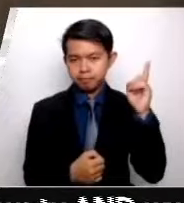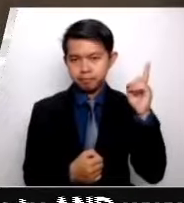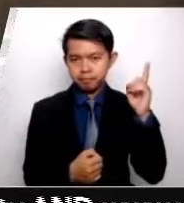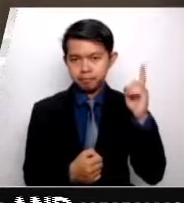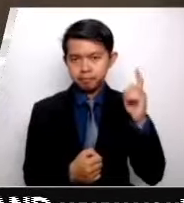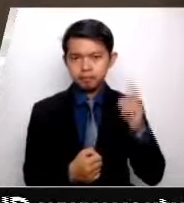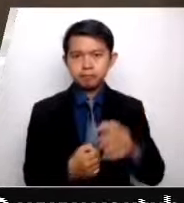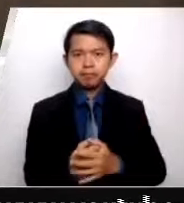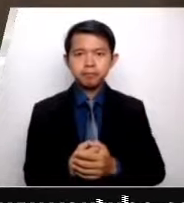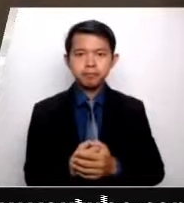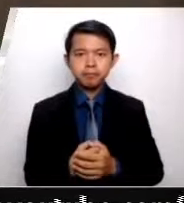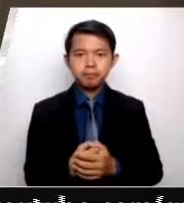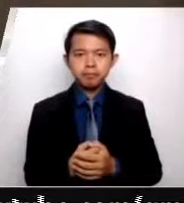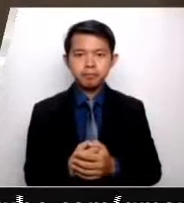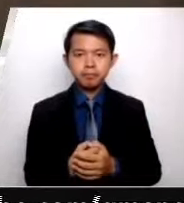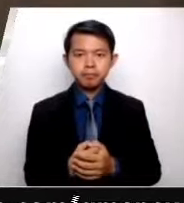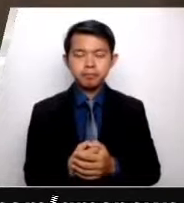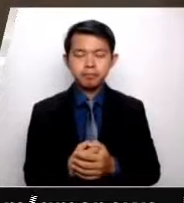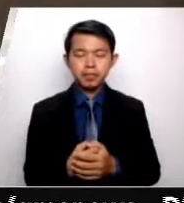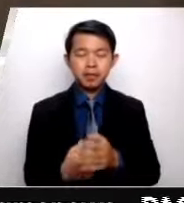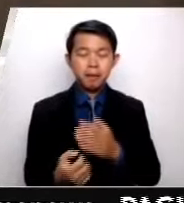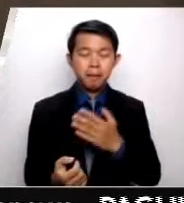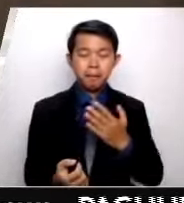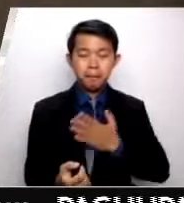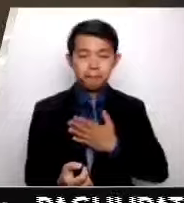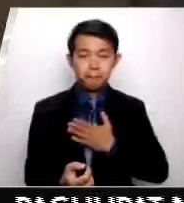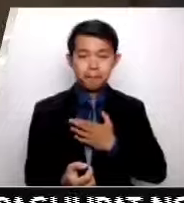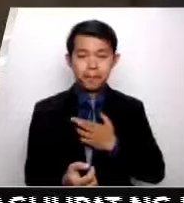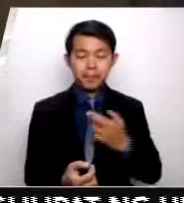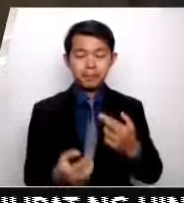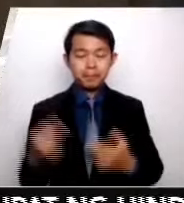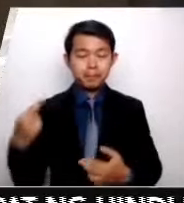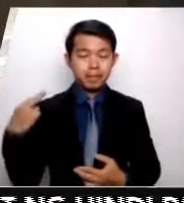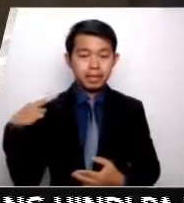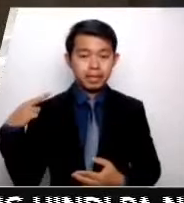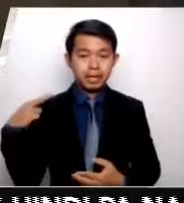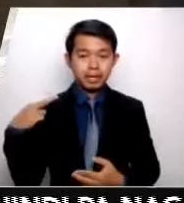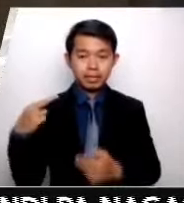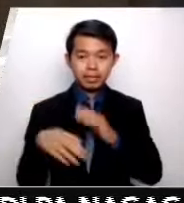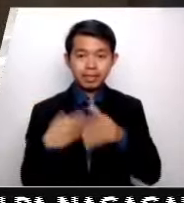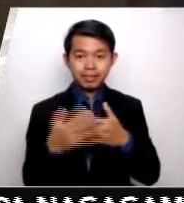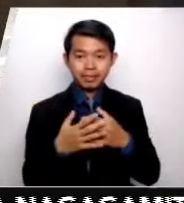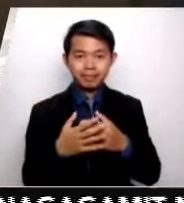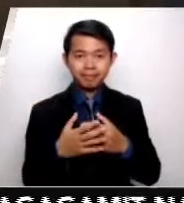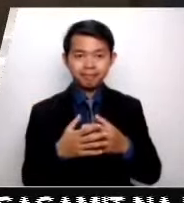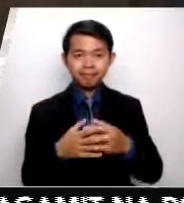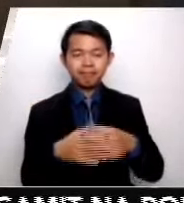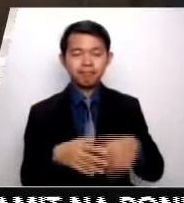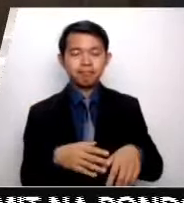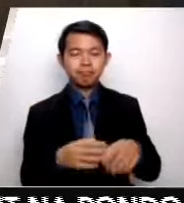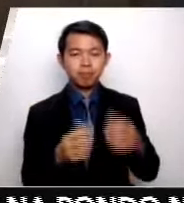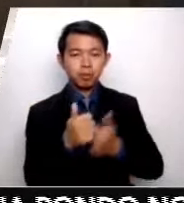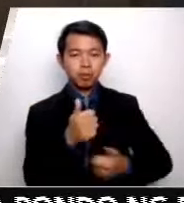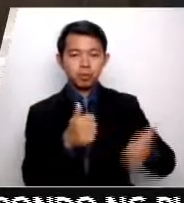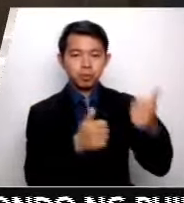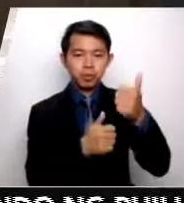side commander sadan because they were police